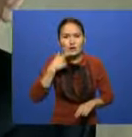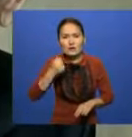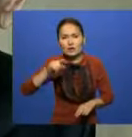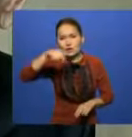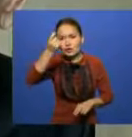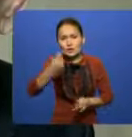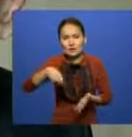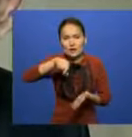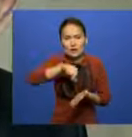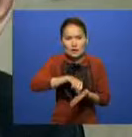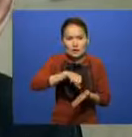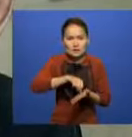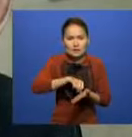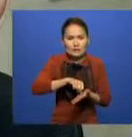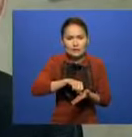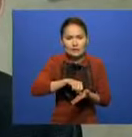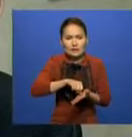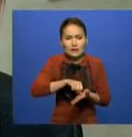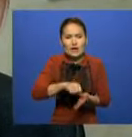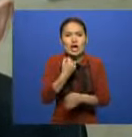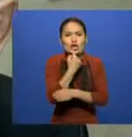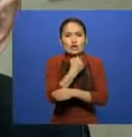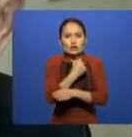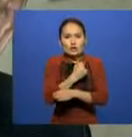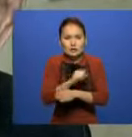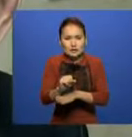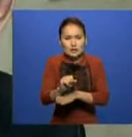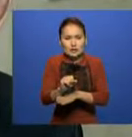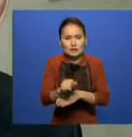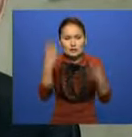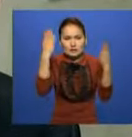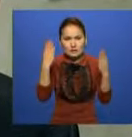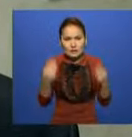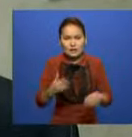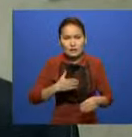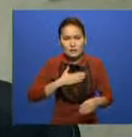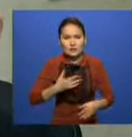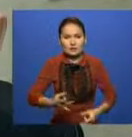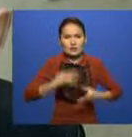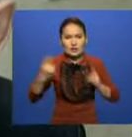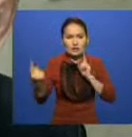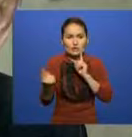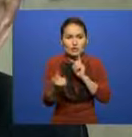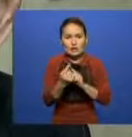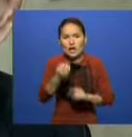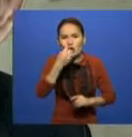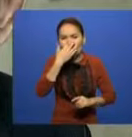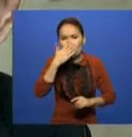сол біткеннен кейін ана жеңіс парадын өткізіп, біздерді Япон соғысына жіберді.